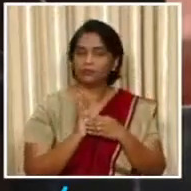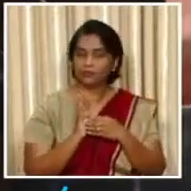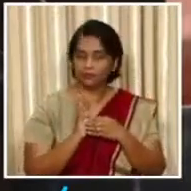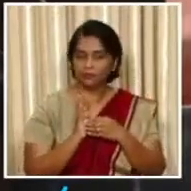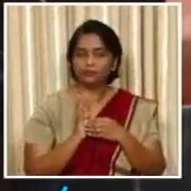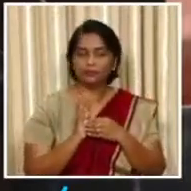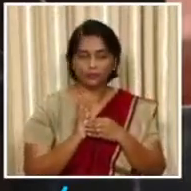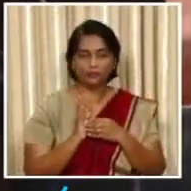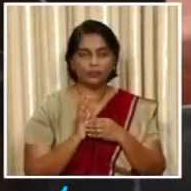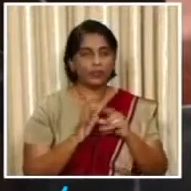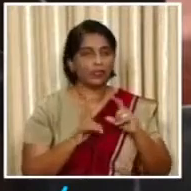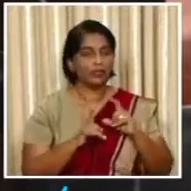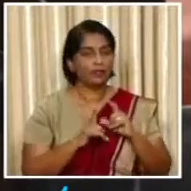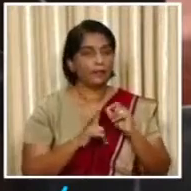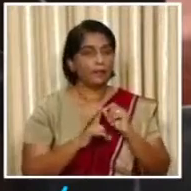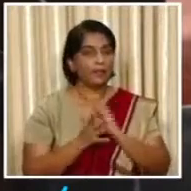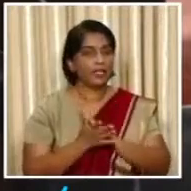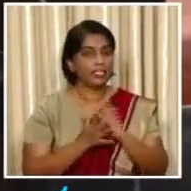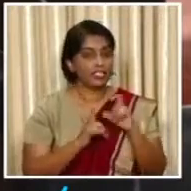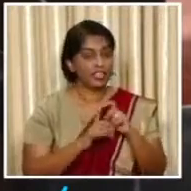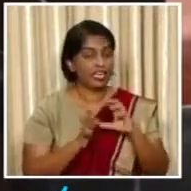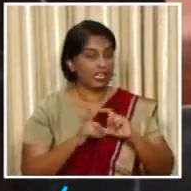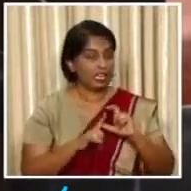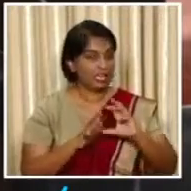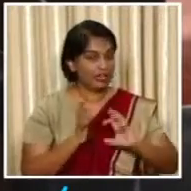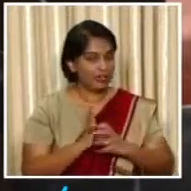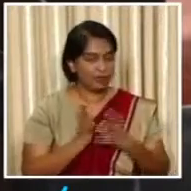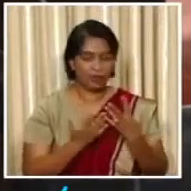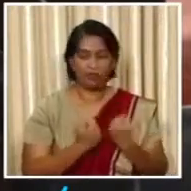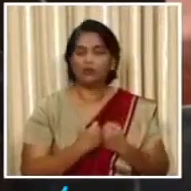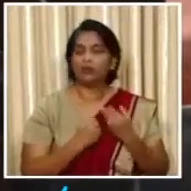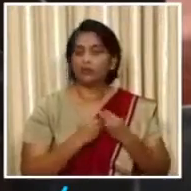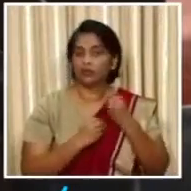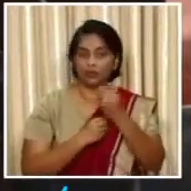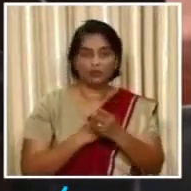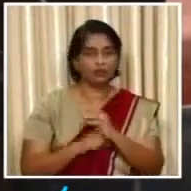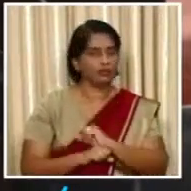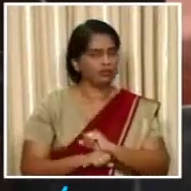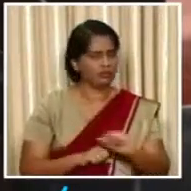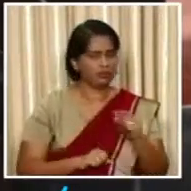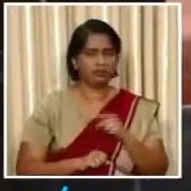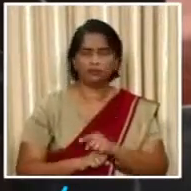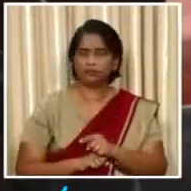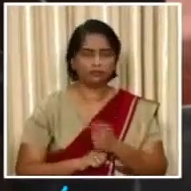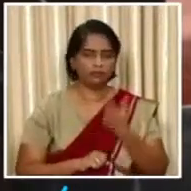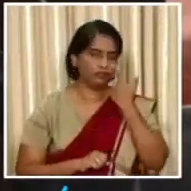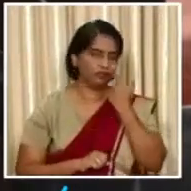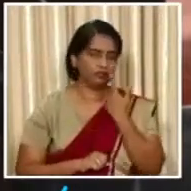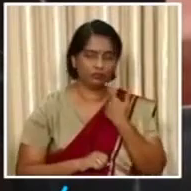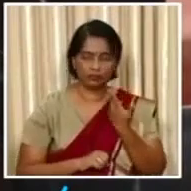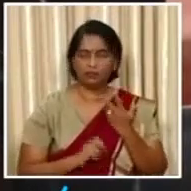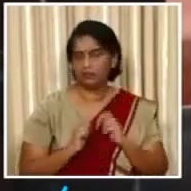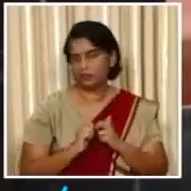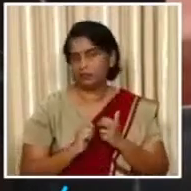நிராகரிக்கப்படுவது என்பது மிகவும் துரதிருஷ்டவசமானது. இது தொடர்பான வர்த்தமானி பத்திரிகை அறிவித்தல்